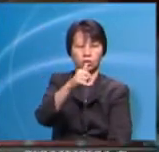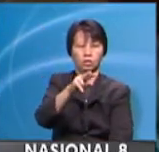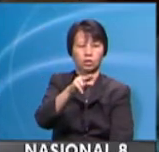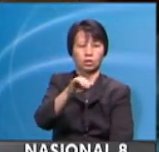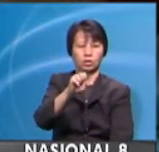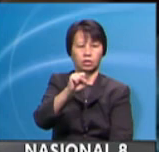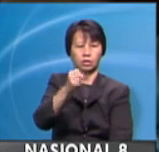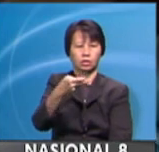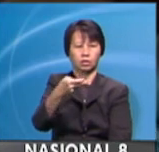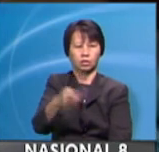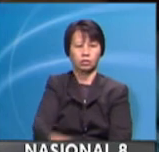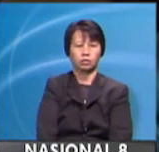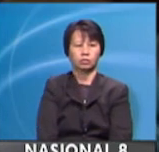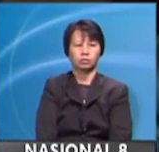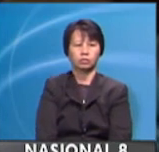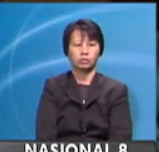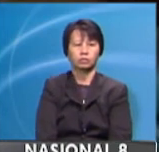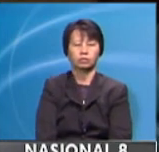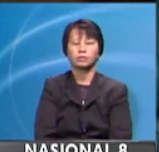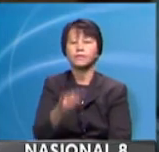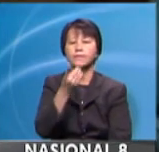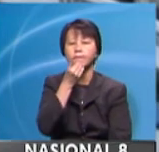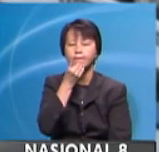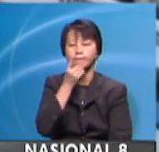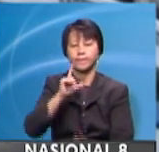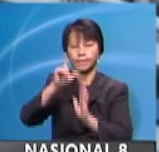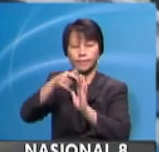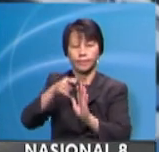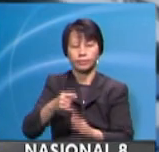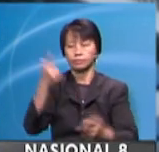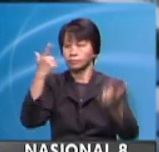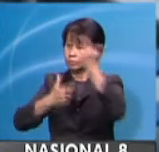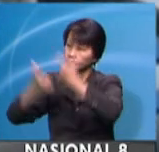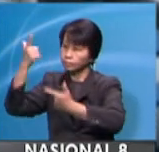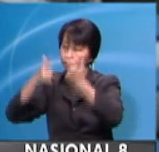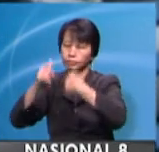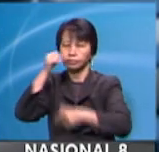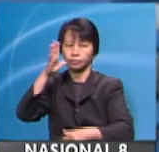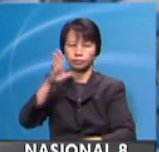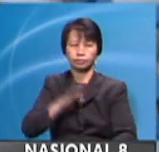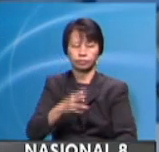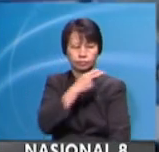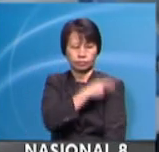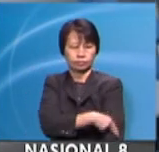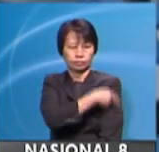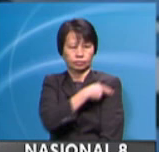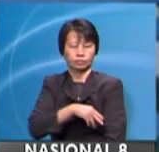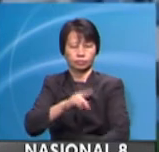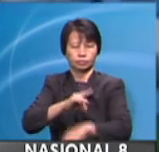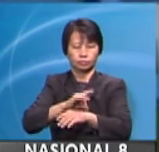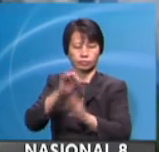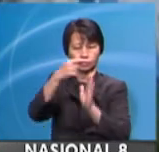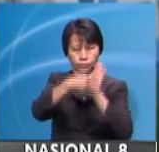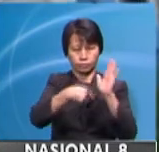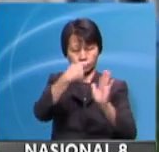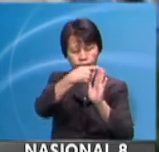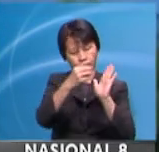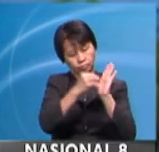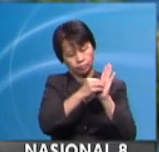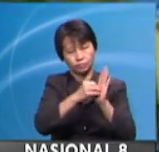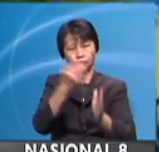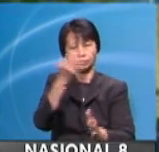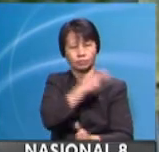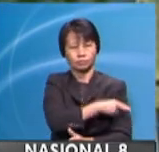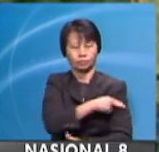Toran. Datin Sri Rosmah kemudiannya turut melawat The Lady Ridgeway Hospital di Colombo, sebuah hospital